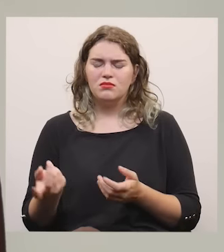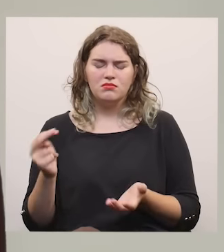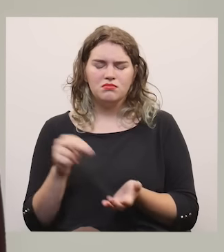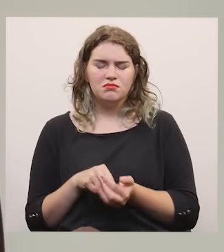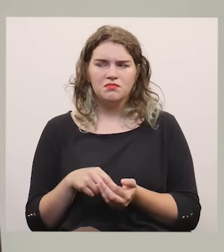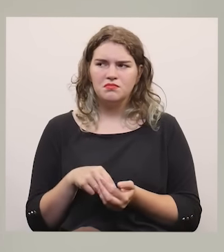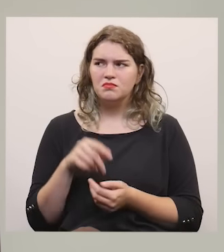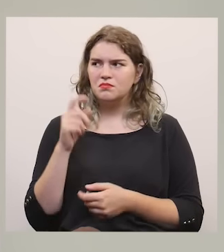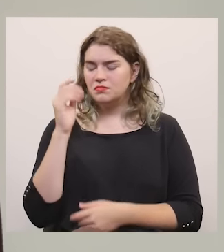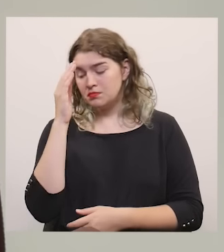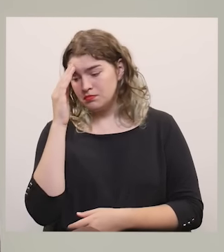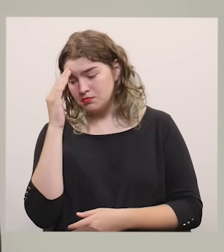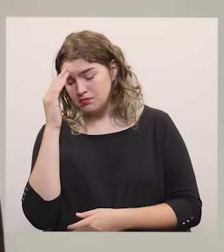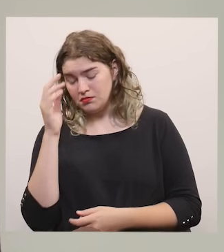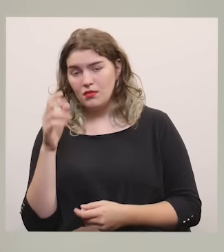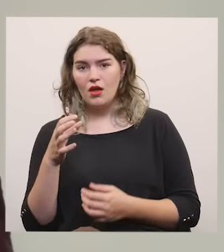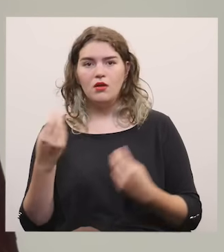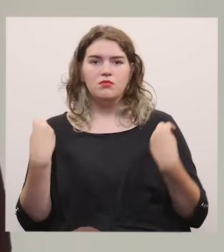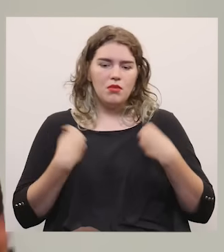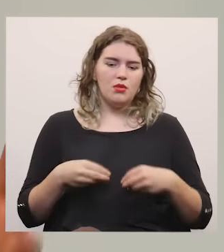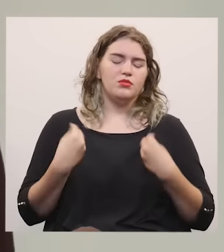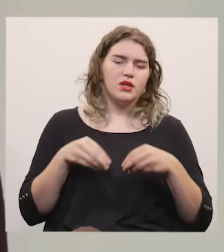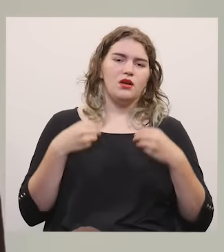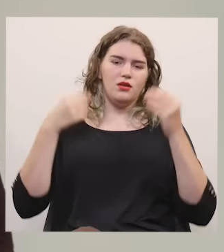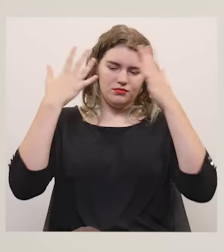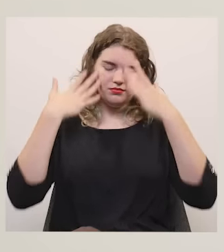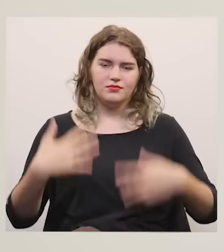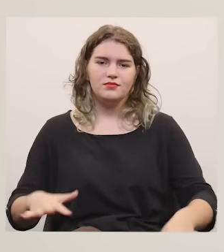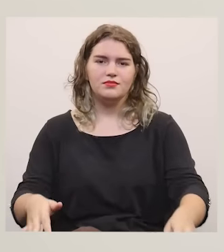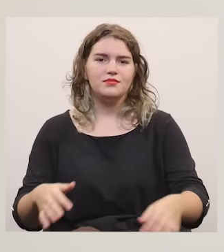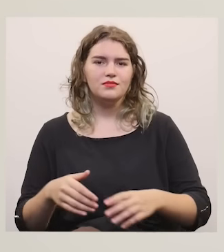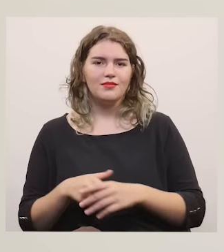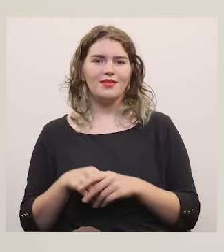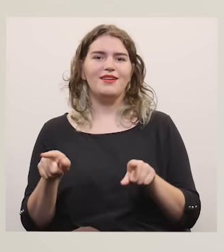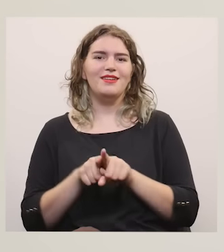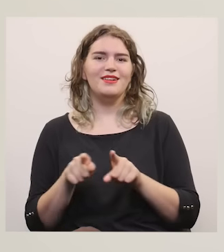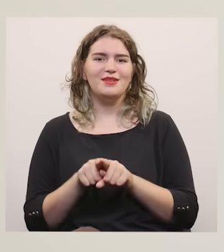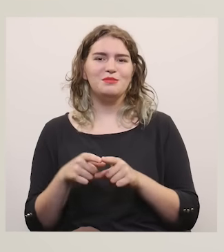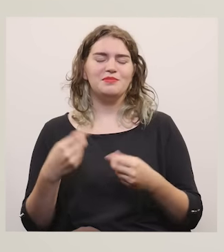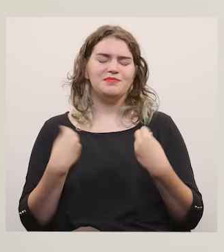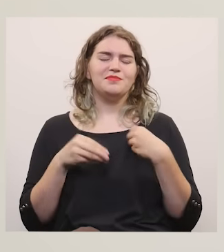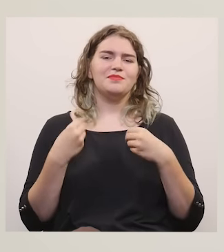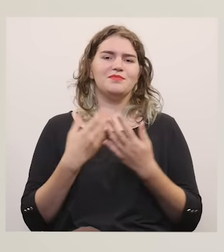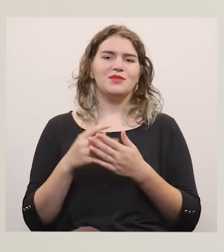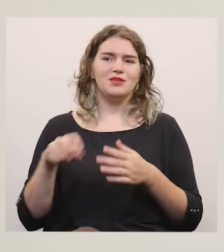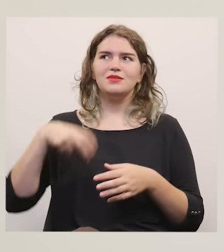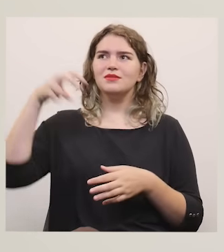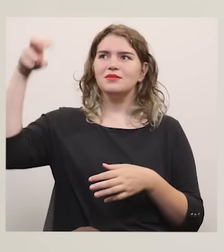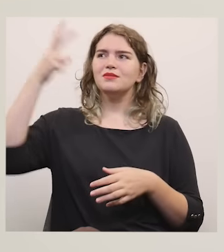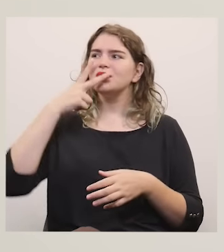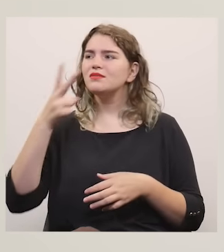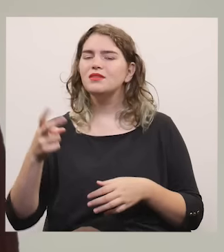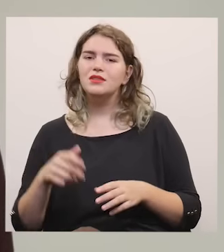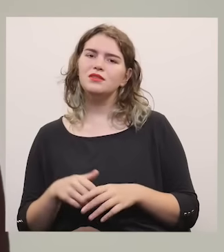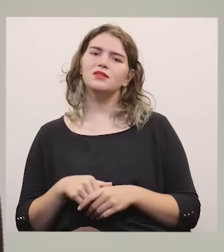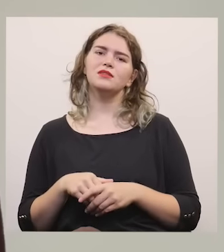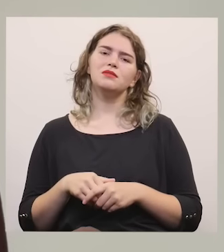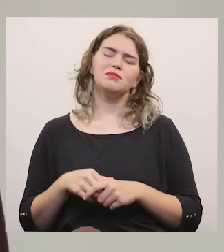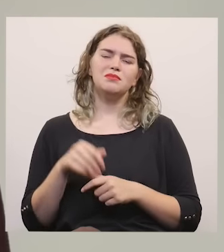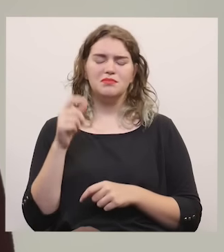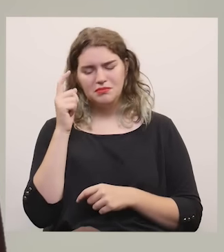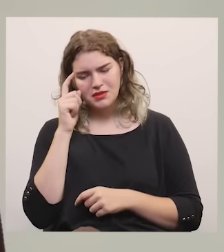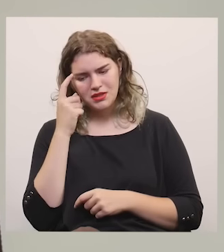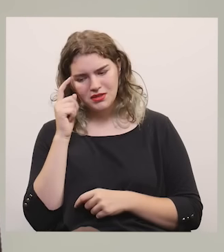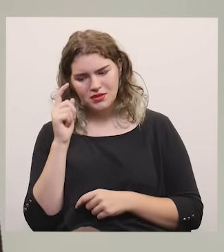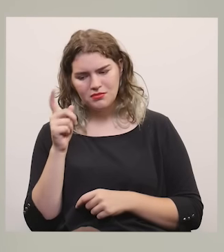culeg. Zic, mă duc la el sus, mi s-a permis, m-a îmbrăcat din cap până în picioare, în tot felul de combinezoane, doar ca să urc să-l văd. Și mă gândeam că